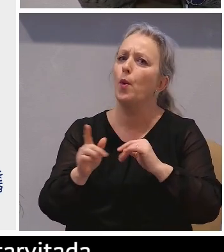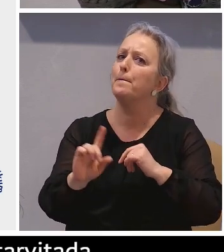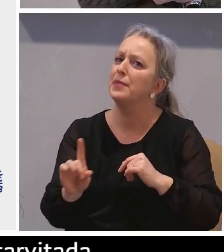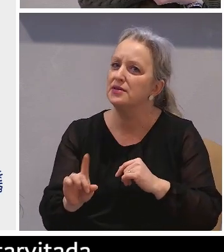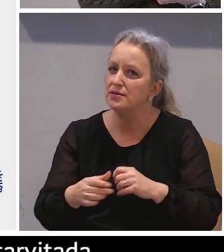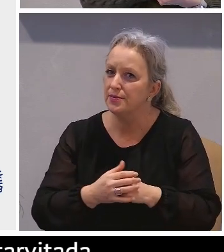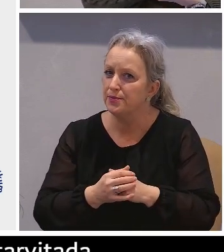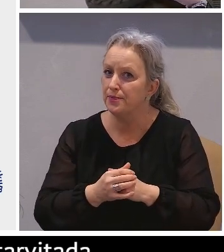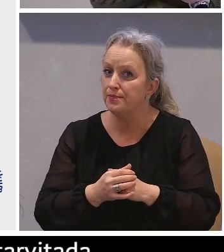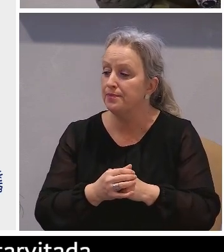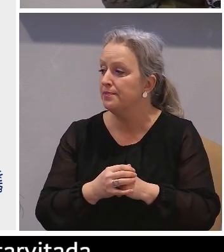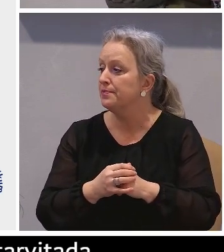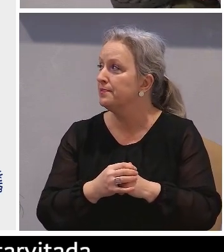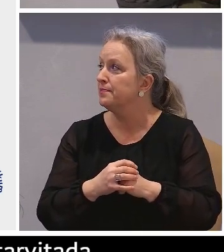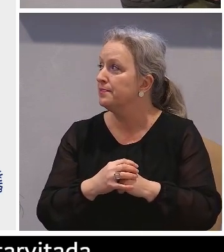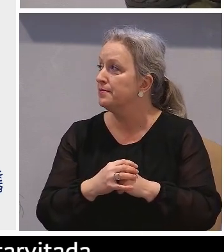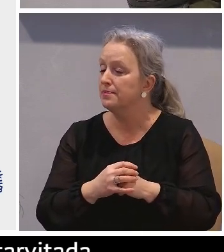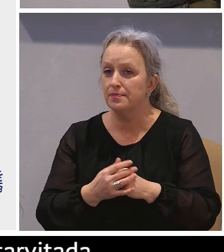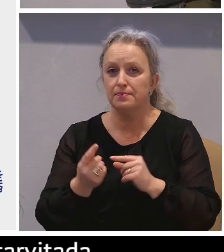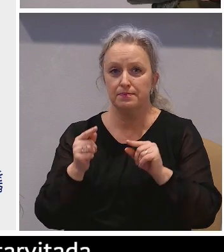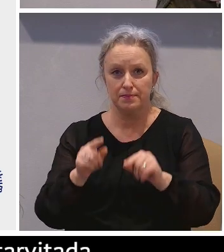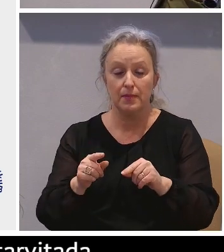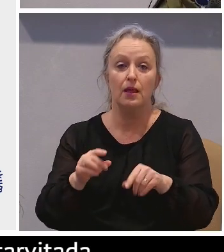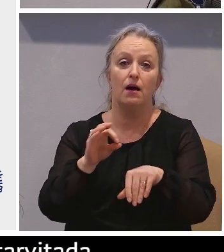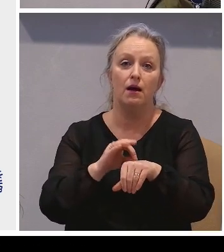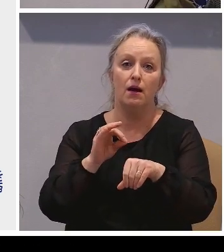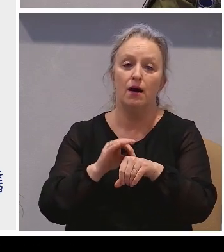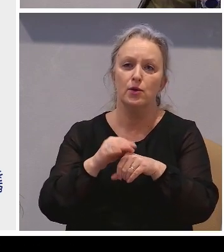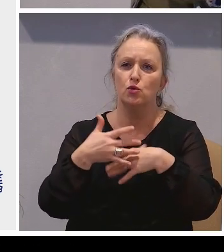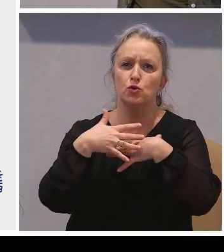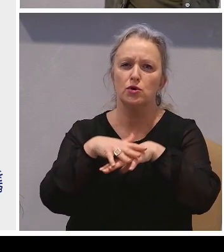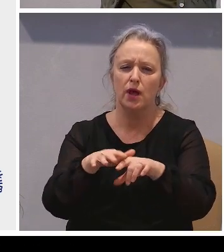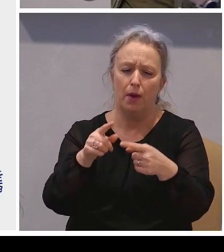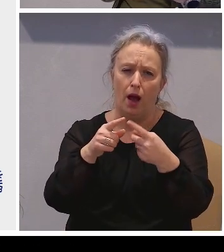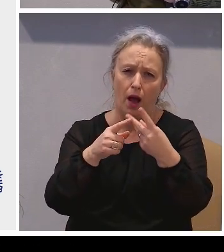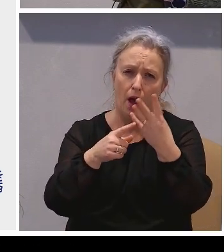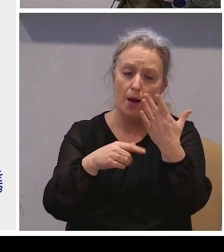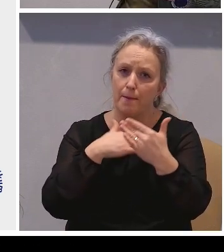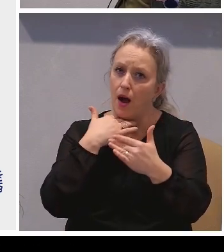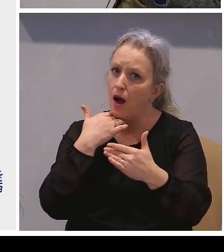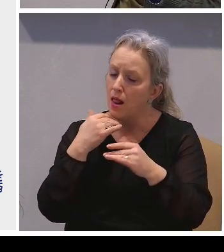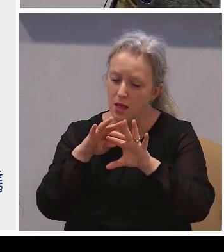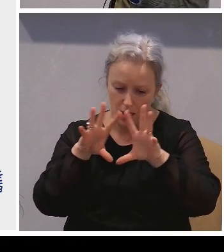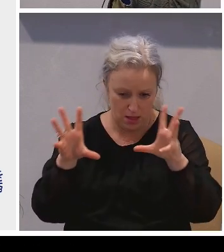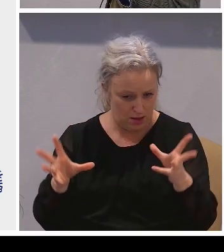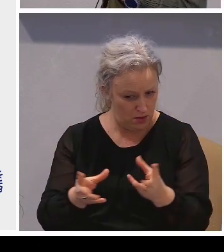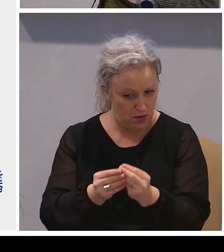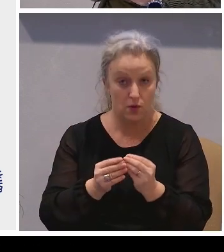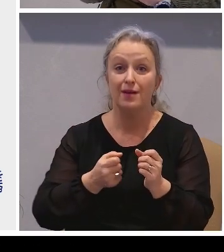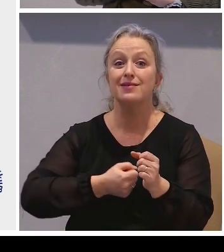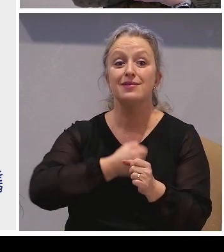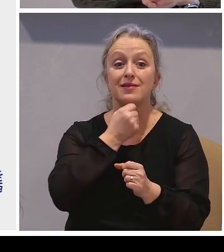but Tulen nüüd rather selle juurde, et according see to on the individual. multisüsteemne haigus ja ma olen siin välja toonud SMA natukene me is a täiskasvanute juurde, kus seal multisystem